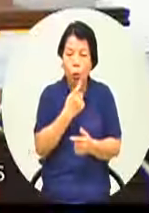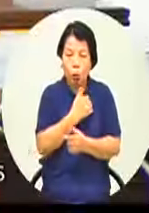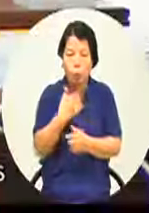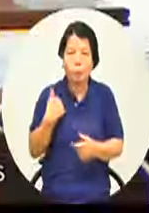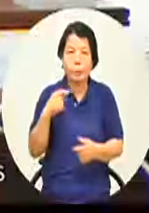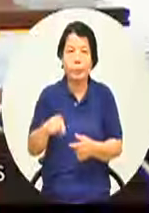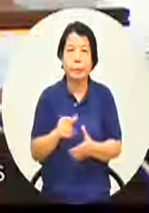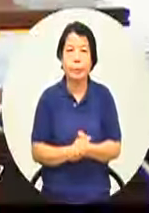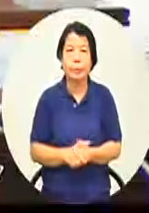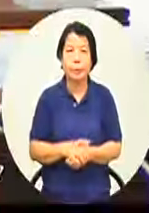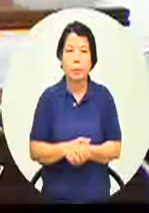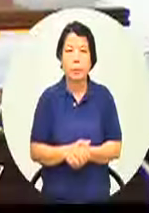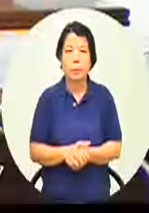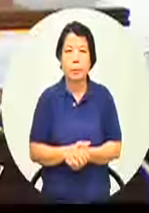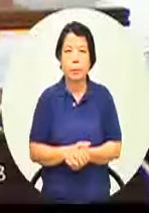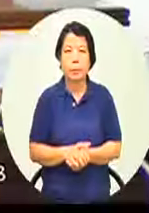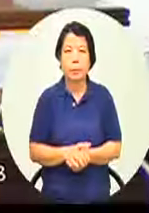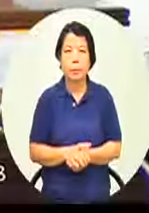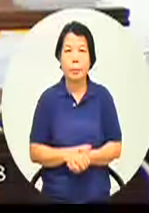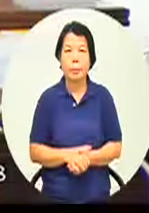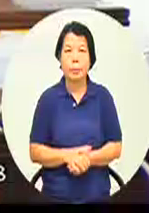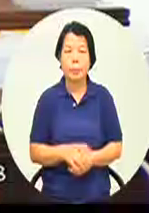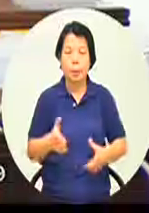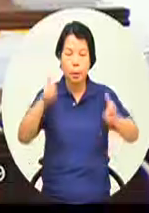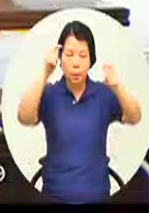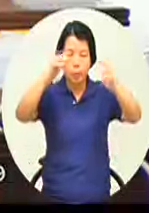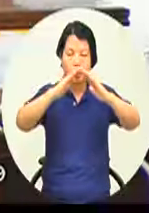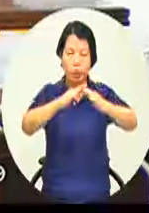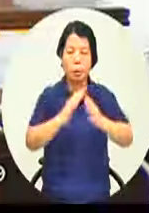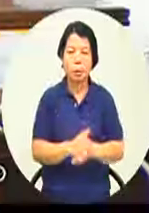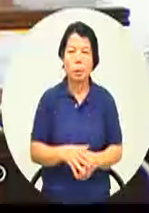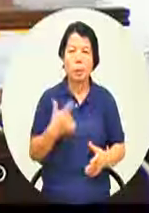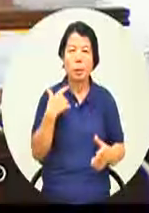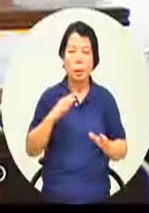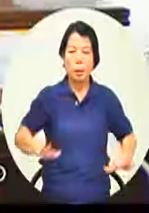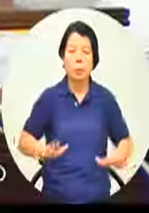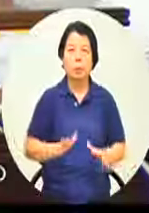说，在我们的高雄市大量